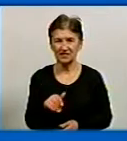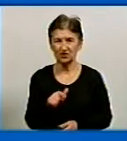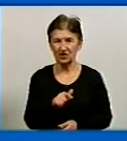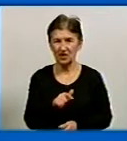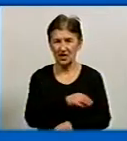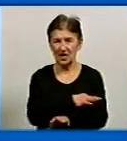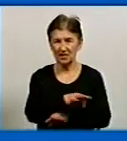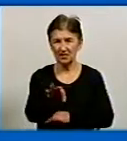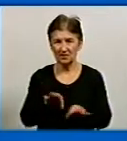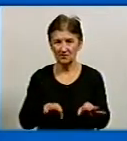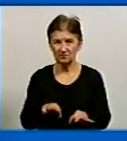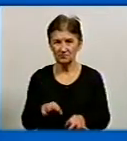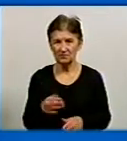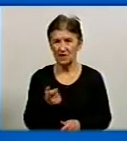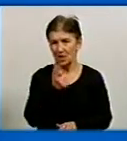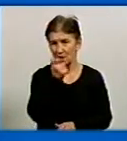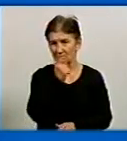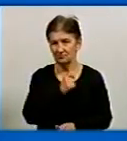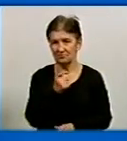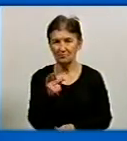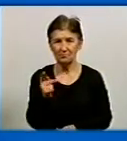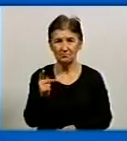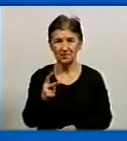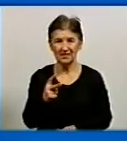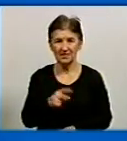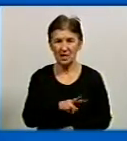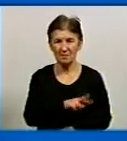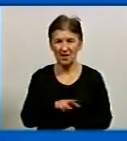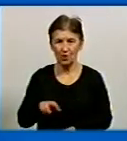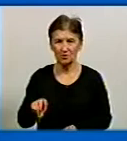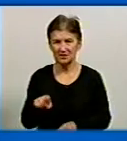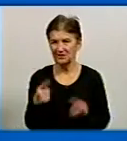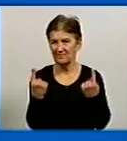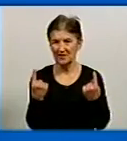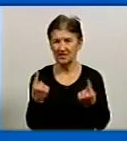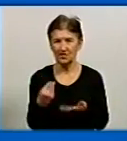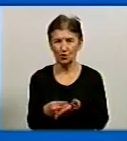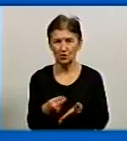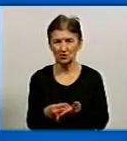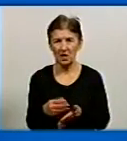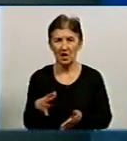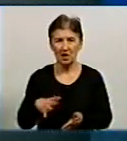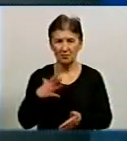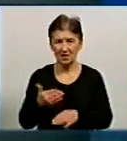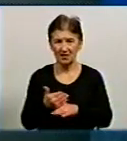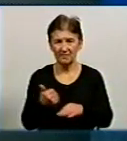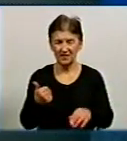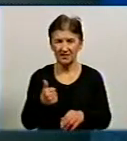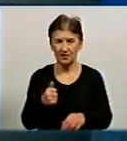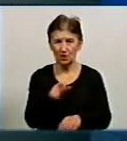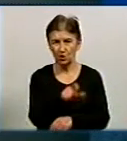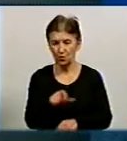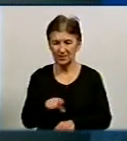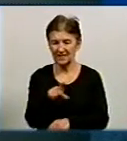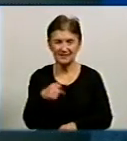проєкт сьогодні, ну, доволі пристойна сума, 1,5 мільйона на великий проєкт. Це великі гроші. Були пропозиції від громади? Люди зацікавлені в тому,